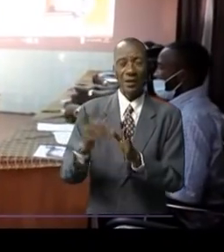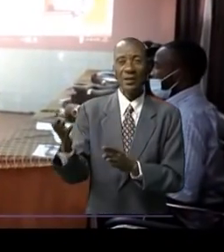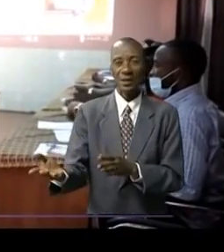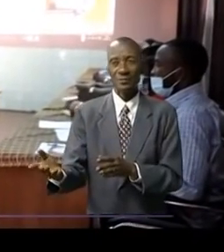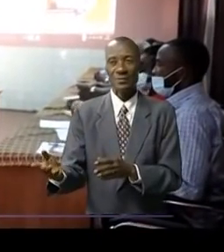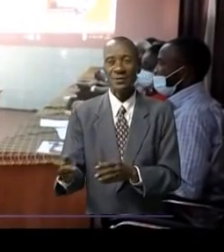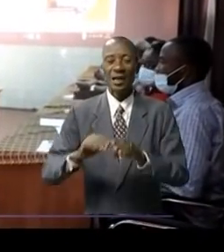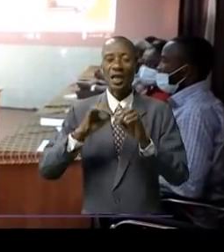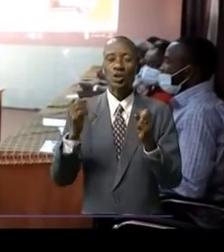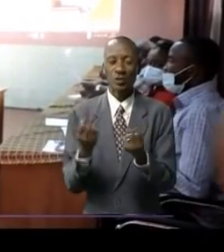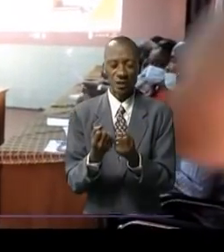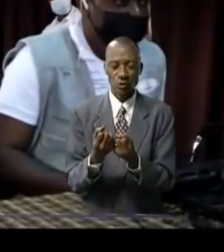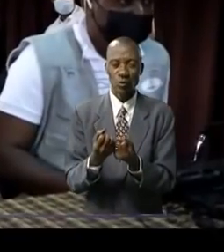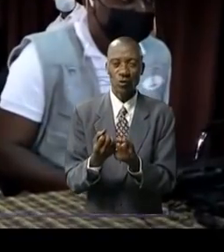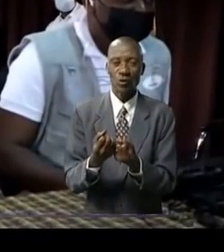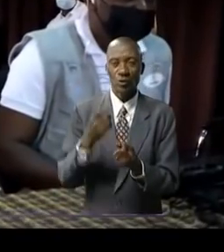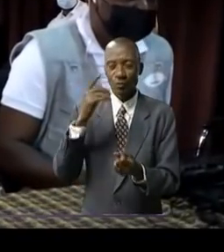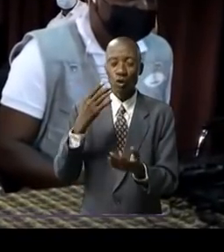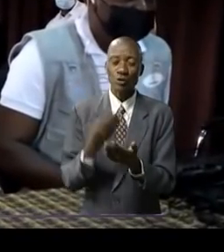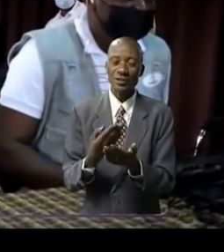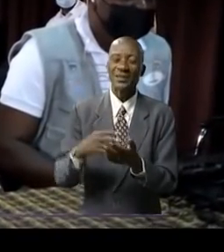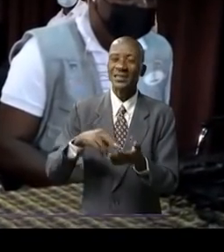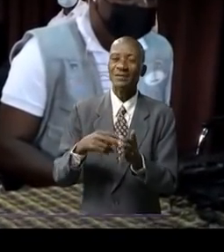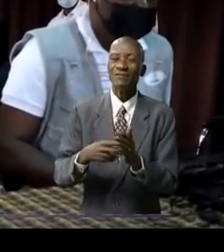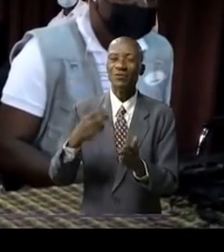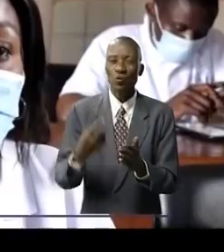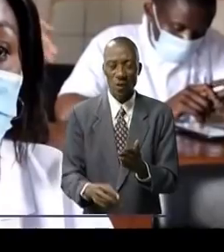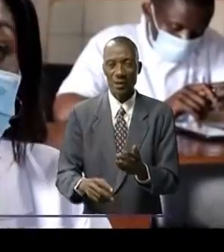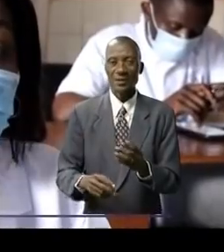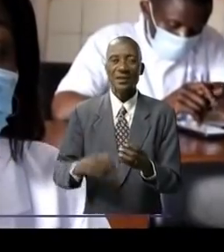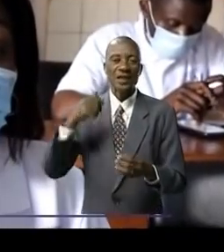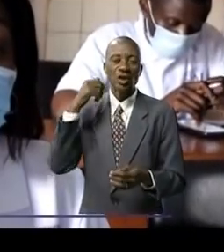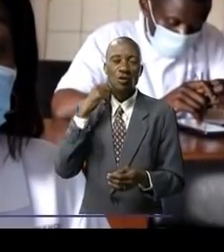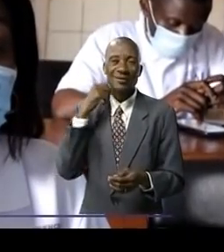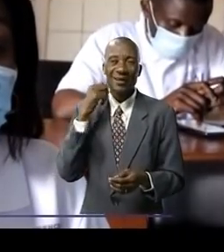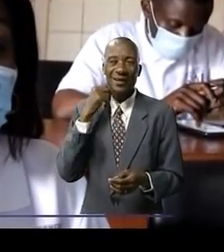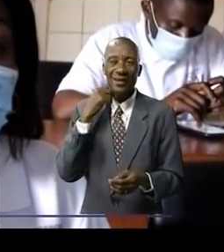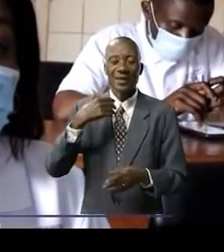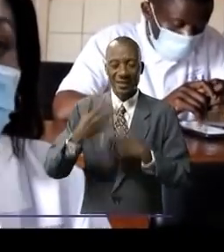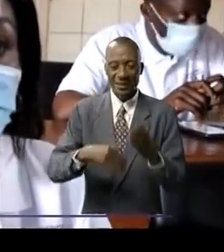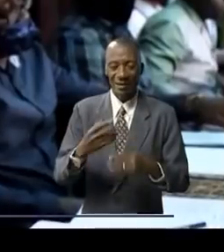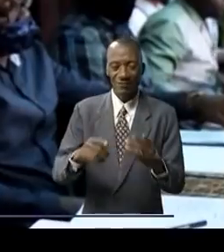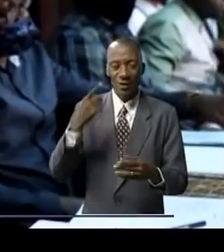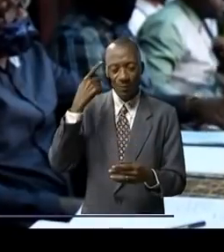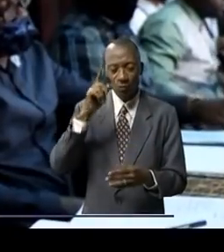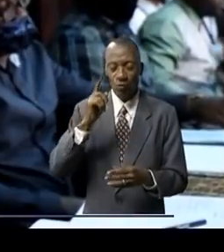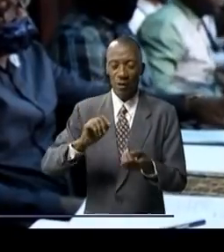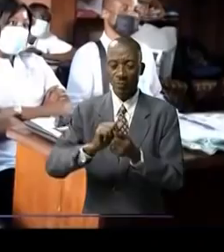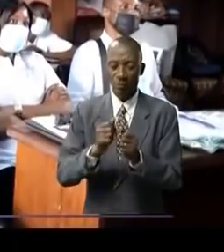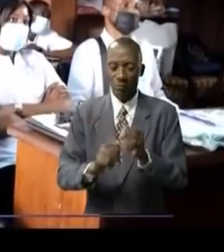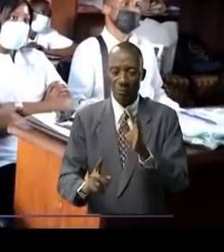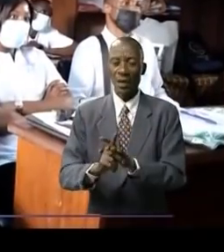médecins urgentistes a vu le jour au lendemain du voyage de formation en Égypte en 2016 sur les urgences. De retour au pays,